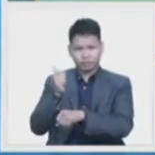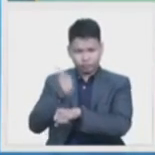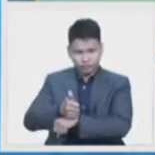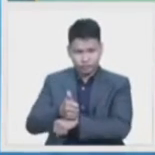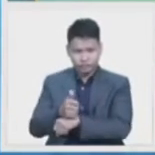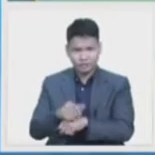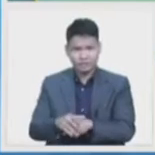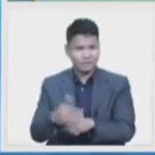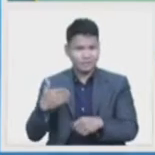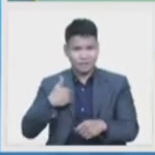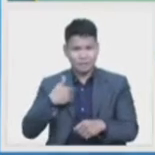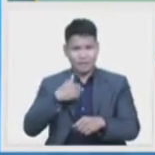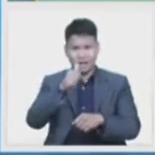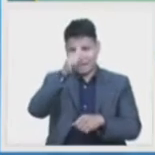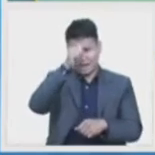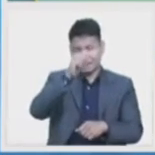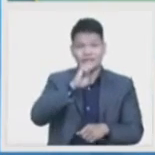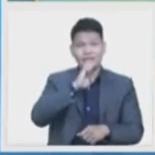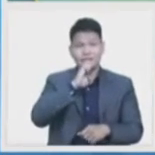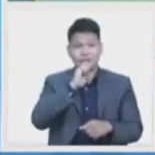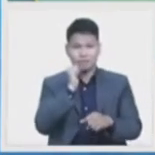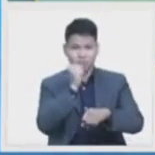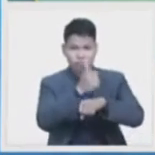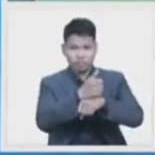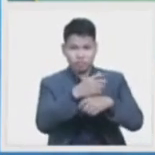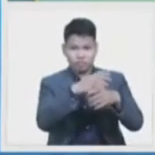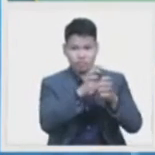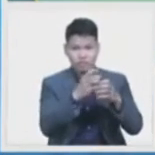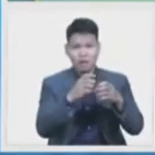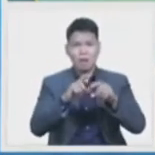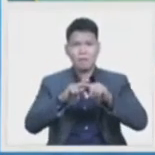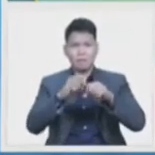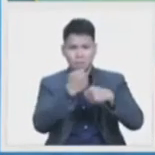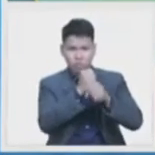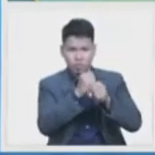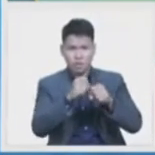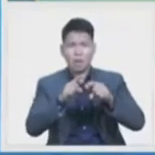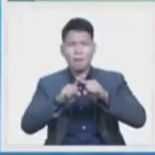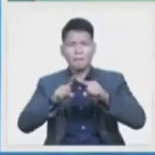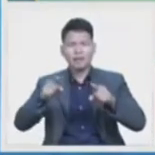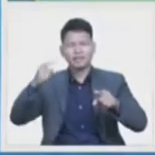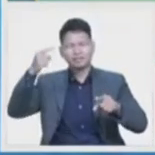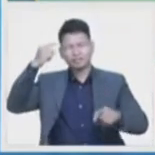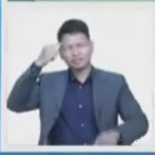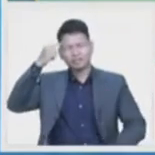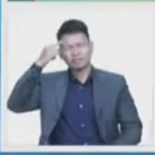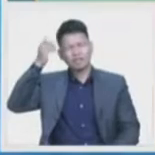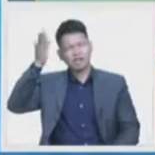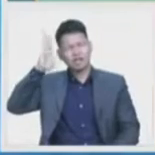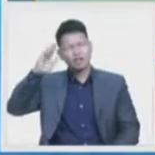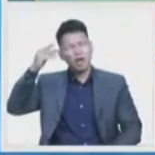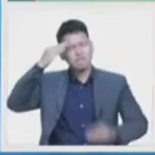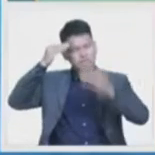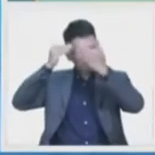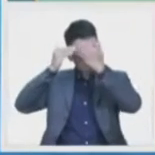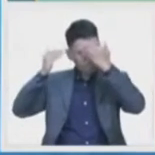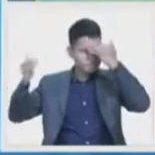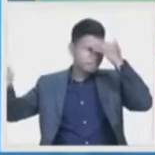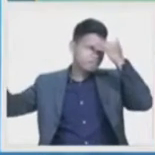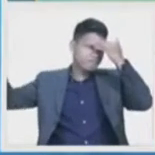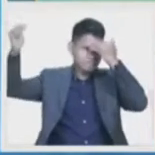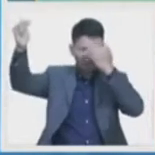wala pa gani mabuhat ang kalibutan tungod sa foreknowledge sa Ginoo. Iyang nakita nga ang tao nga